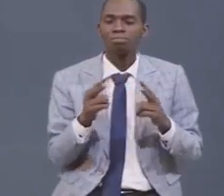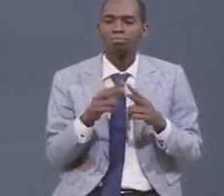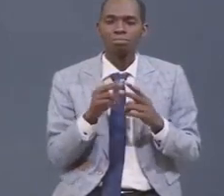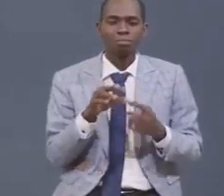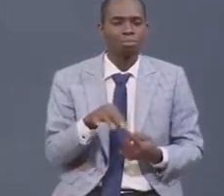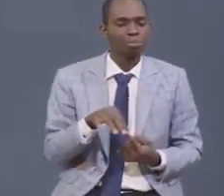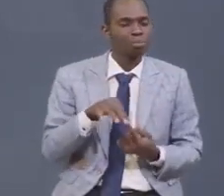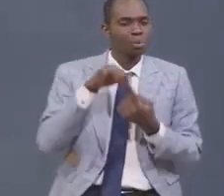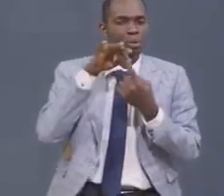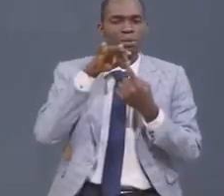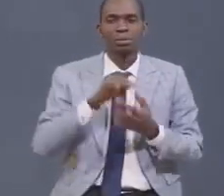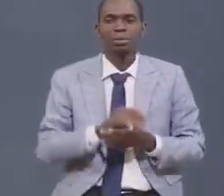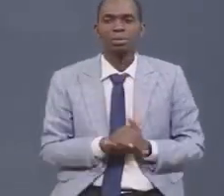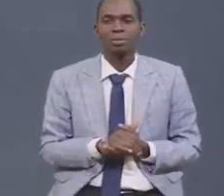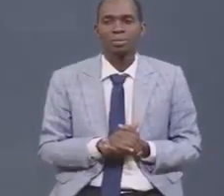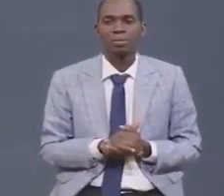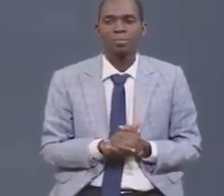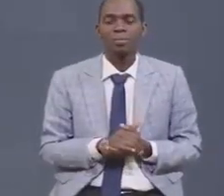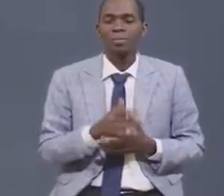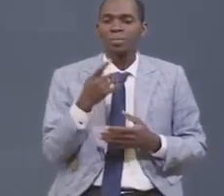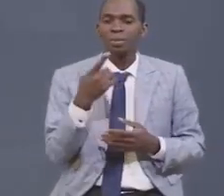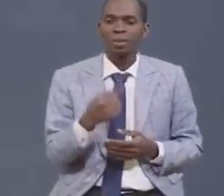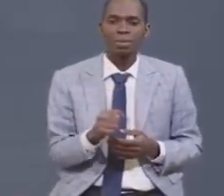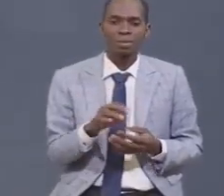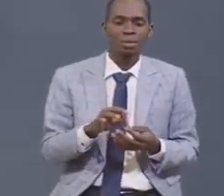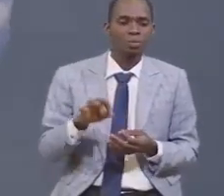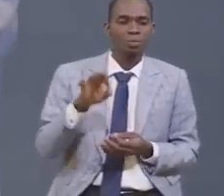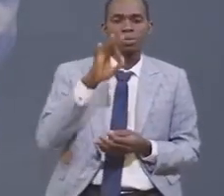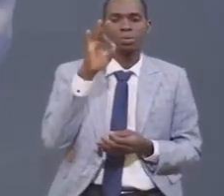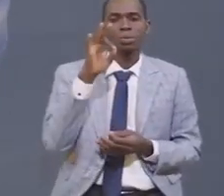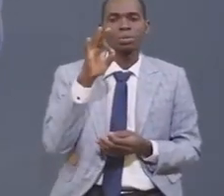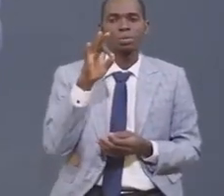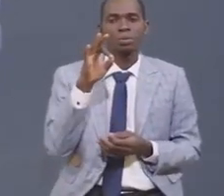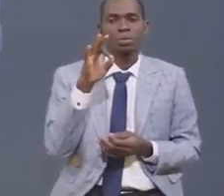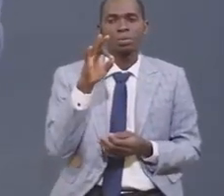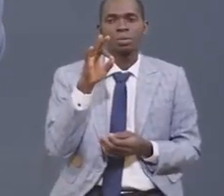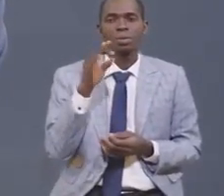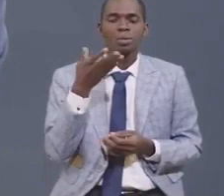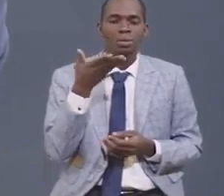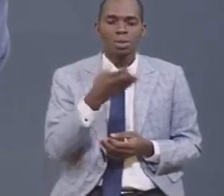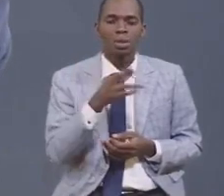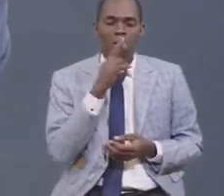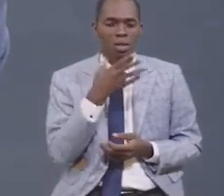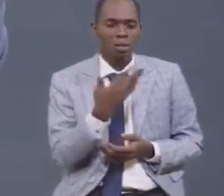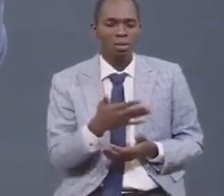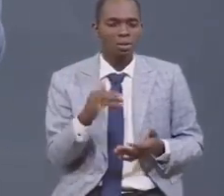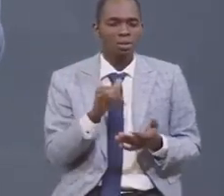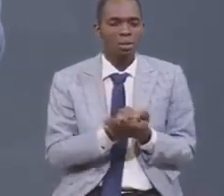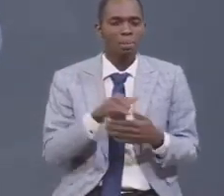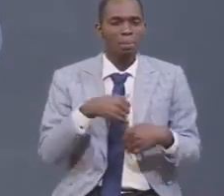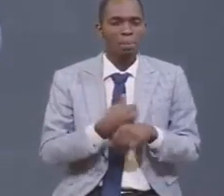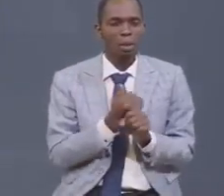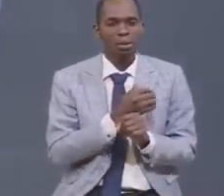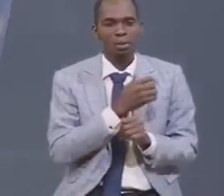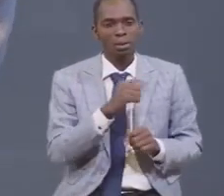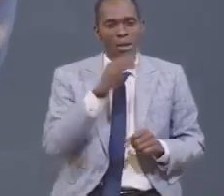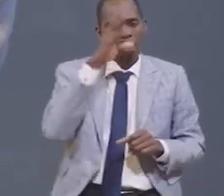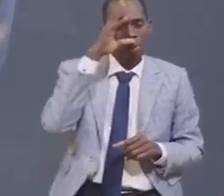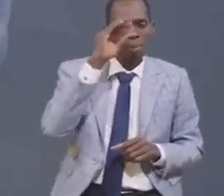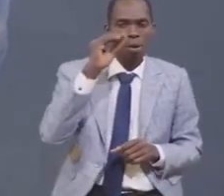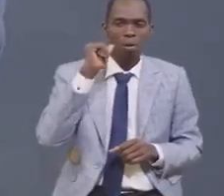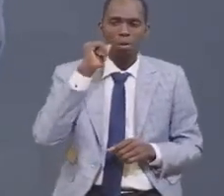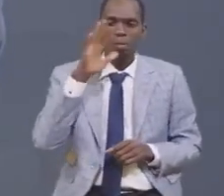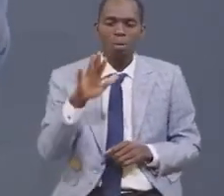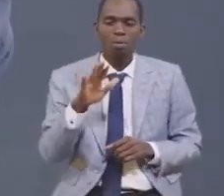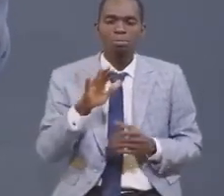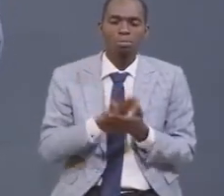చాలా ప్రత్యేకంగా ఉన్నాయి. The spiritual. ఆధ్యాత్మికంగా ఉన్నాయి. They are the things that make the man, the woman what he